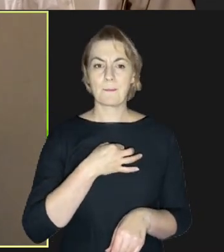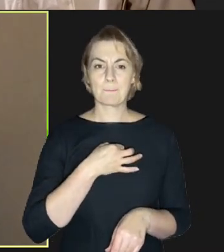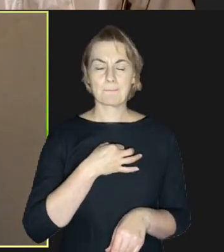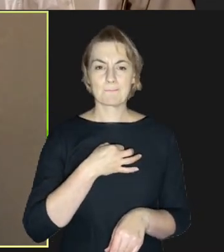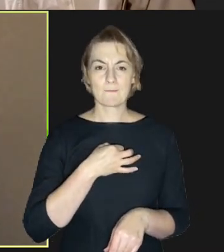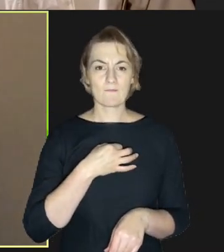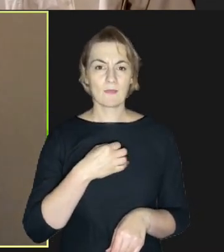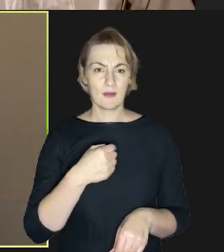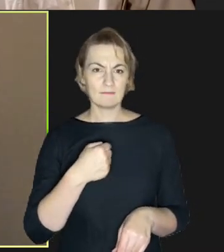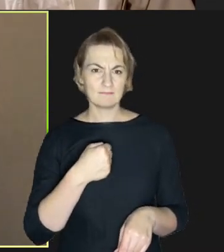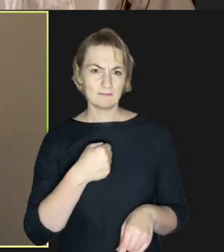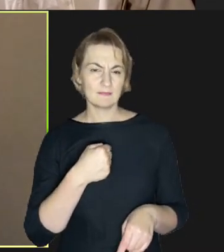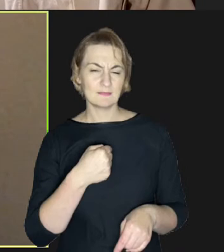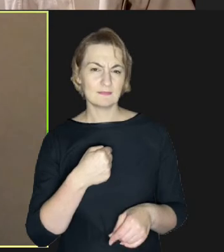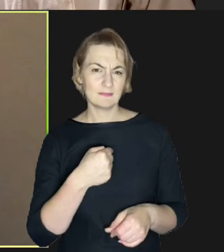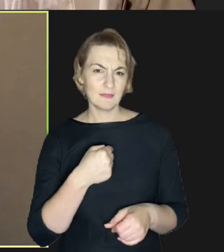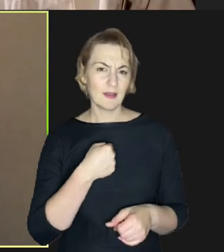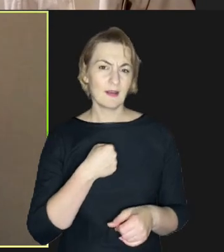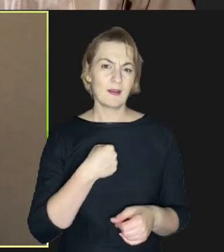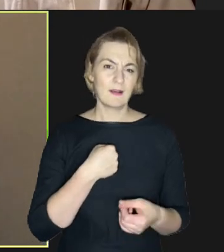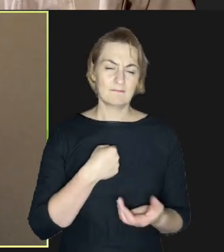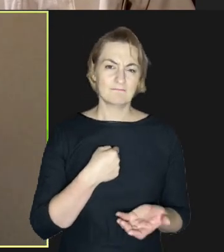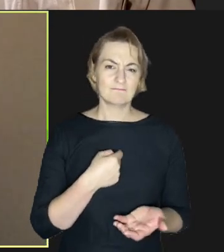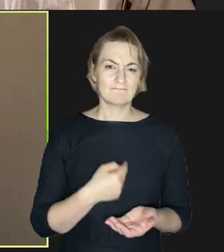tym, co do tej pory